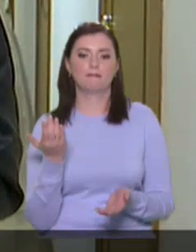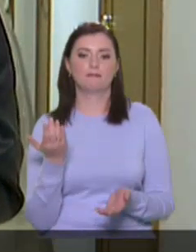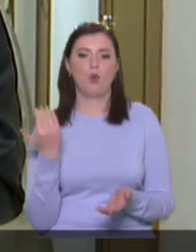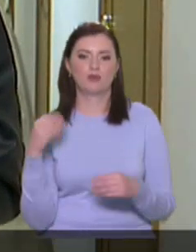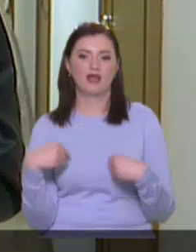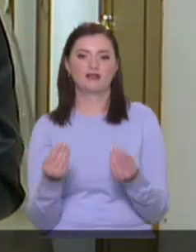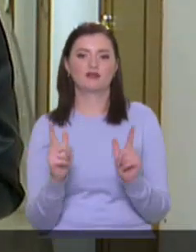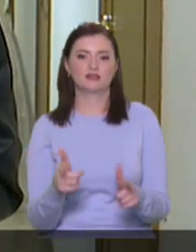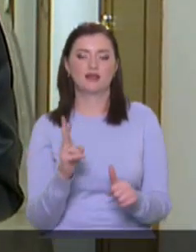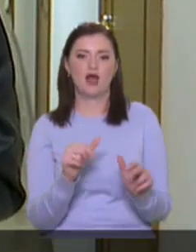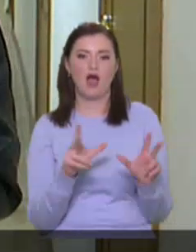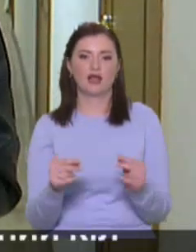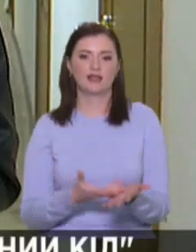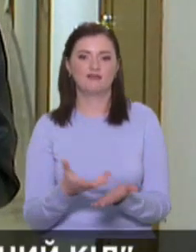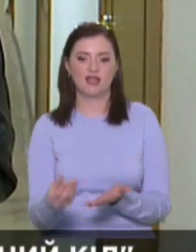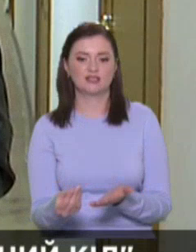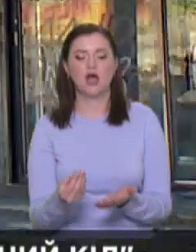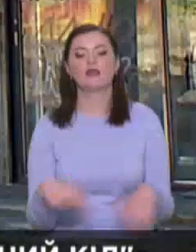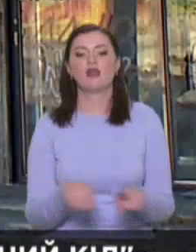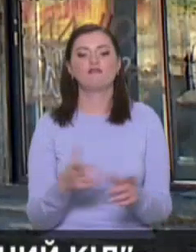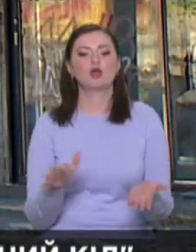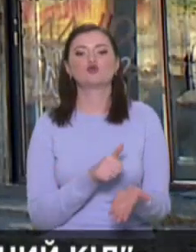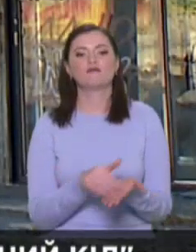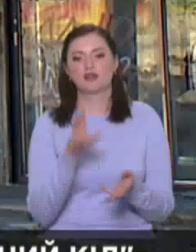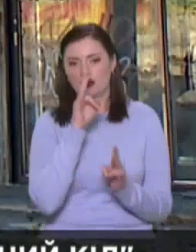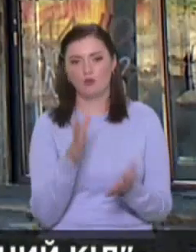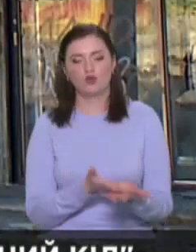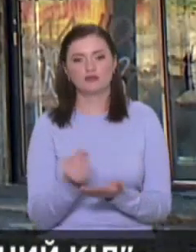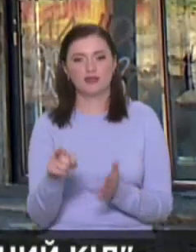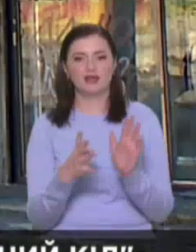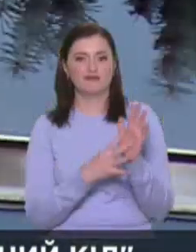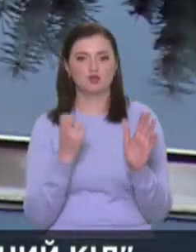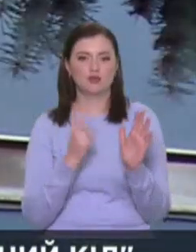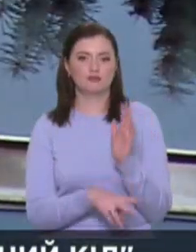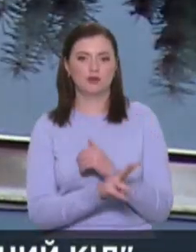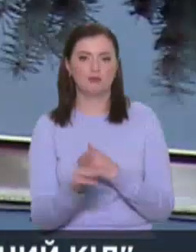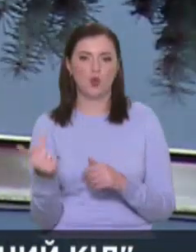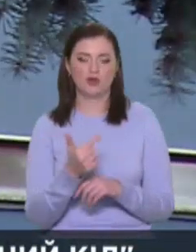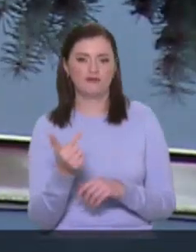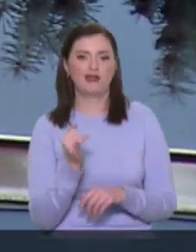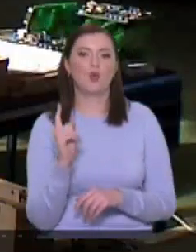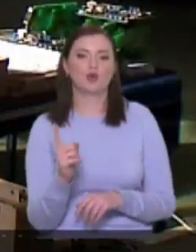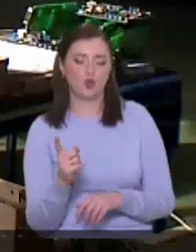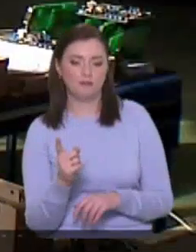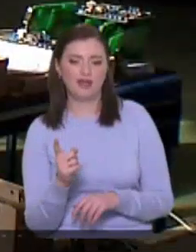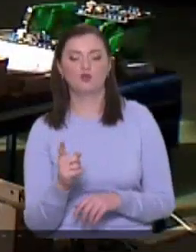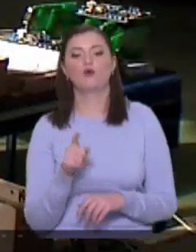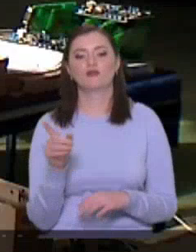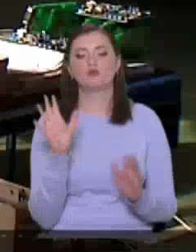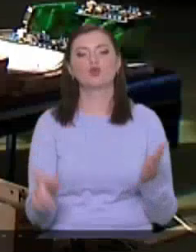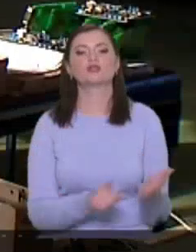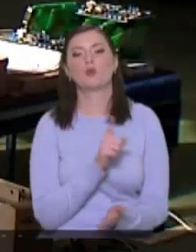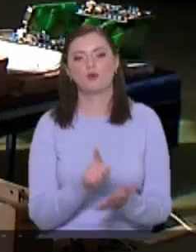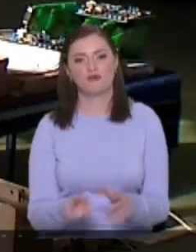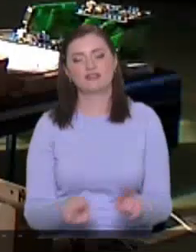згоду на гарантійний внесок, тому навіть якщо відмовиться і не буде сплачувати тих 970 мільйонів гривень і одну копійку, він буде зобов'язаний